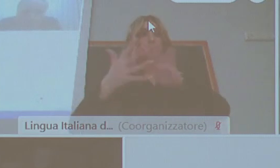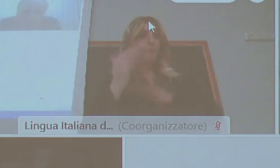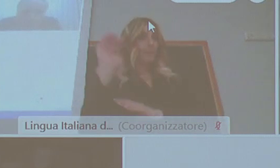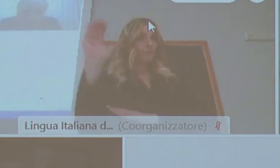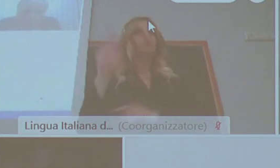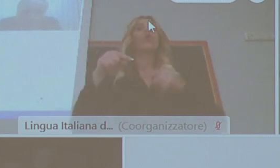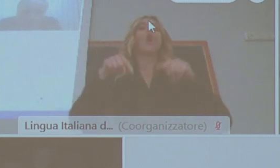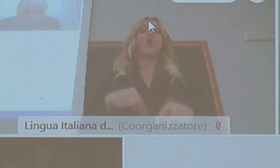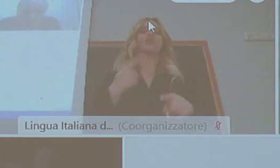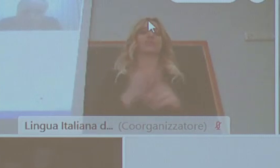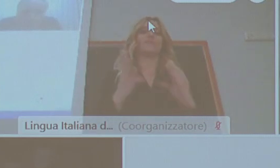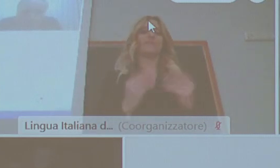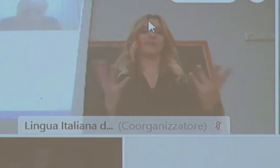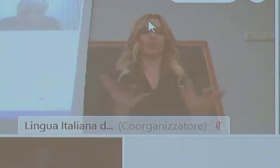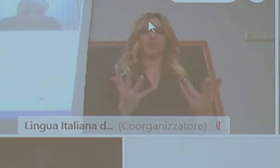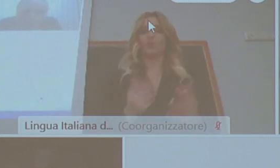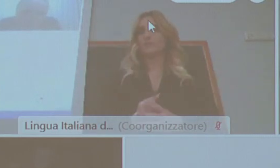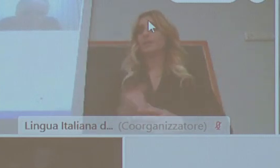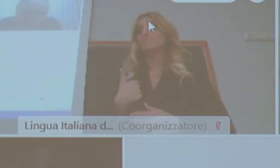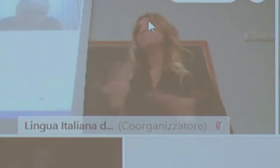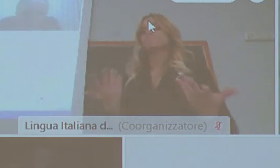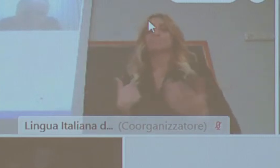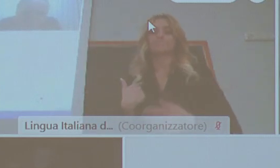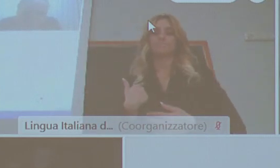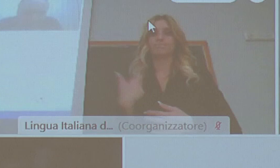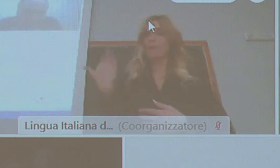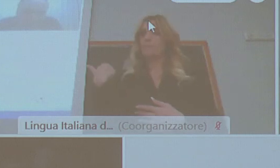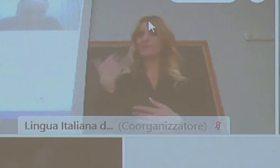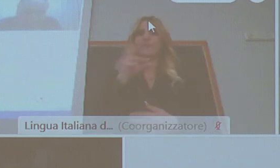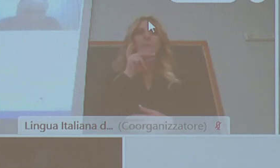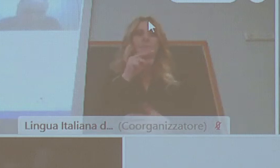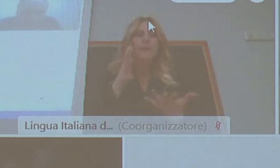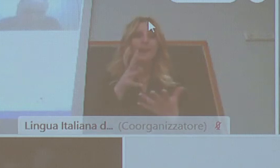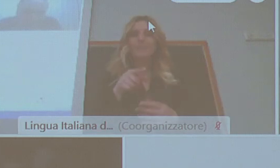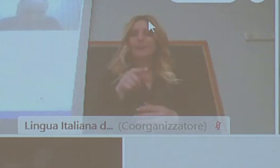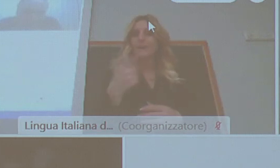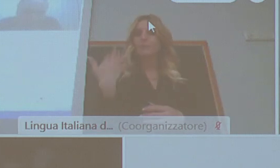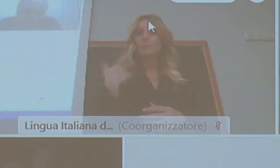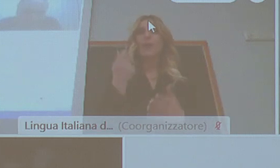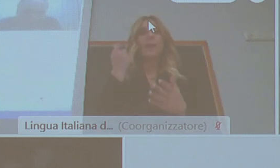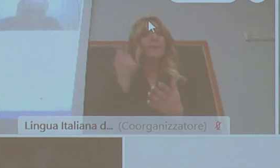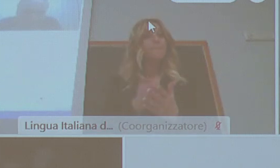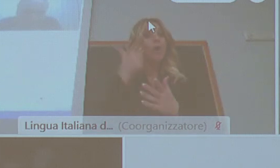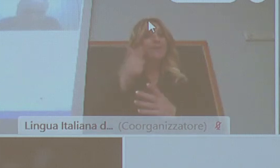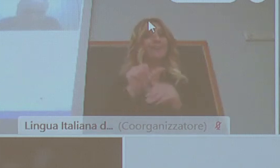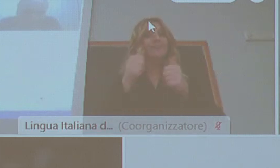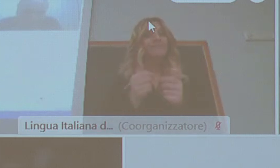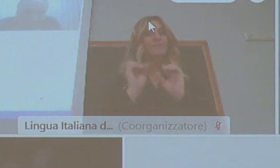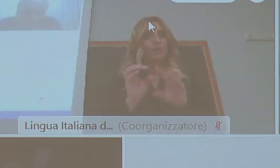quant'altro. Mi permetto di... prima parlavamo dell'importanza della formazione post laurea.